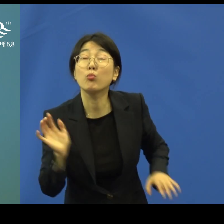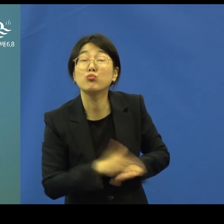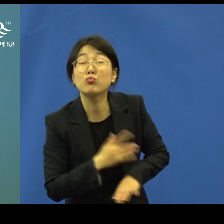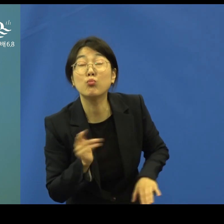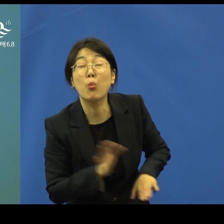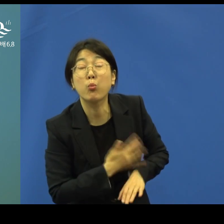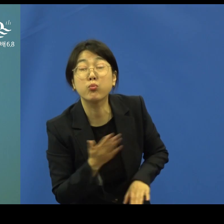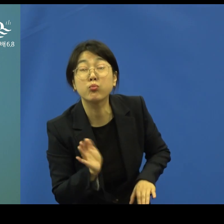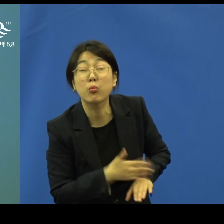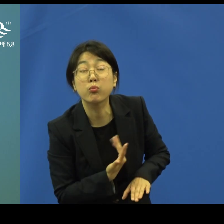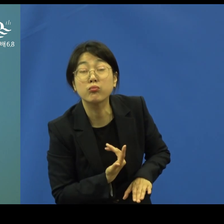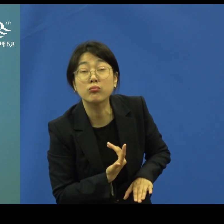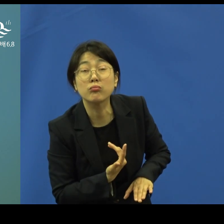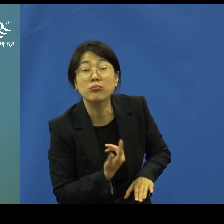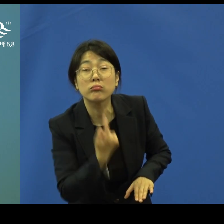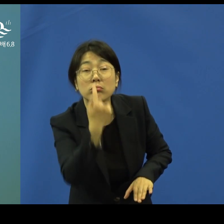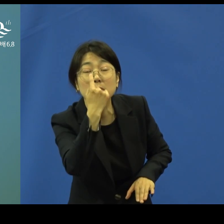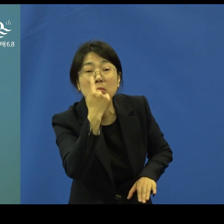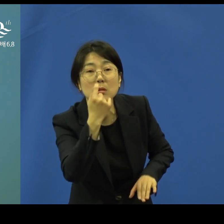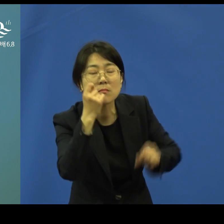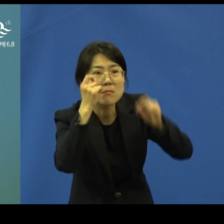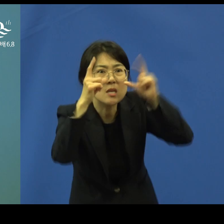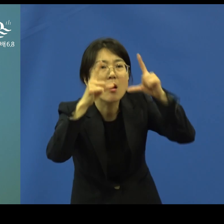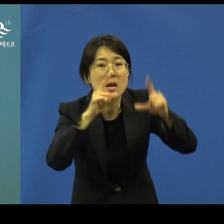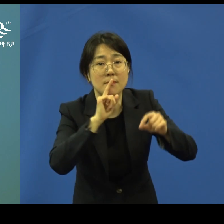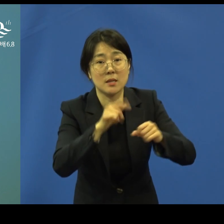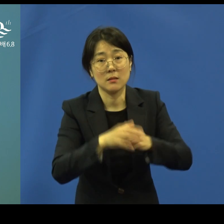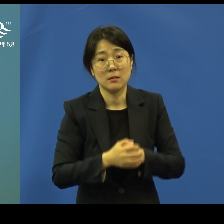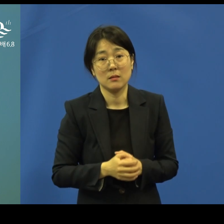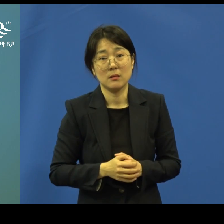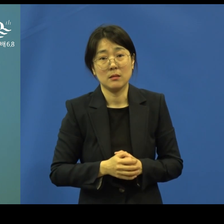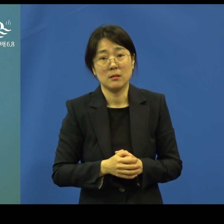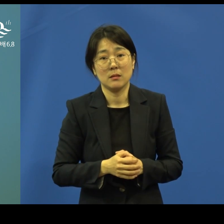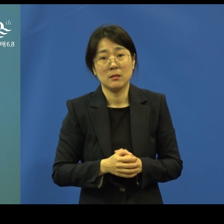심각한 문제의 원인이었어요.